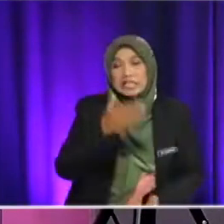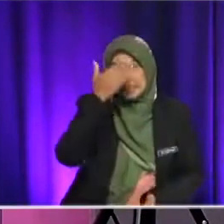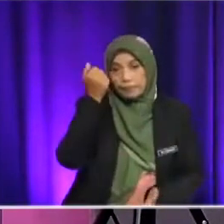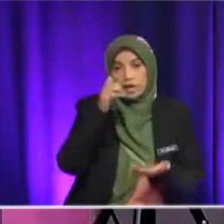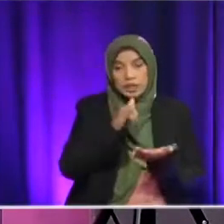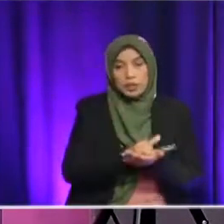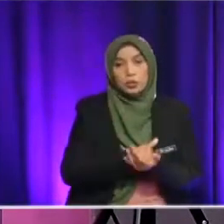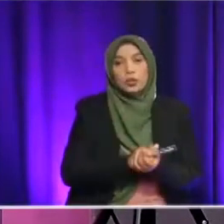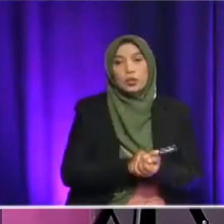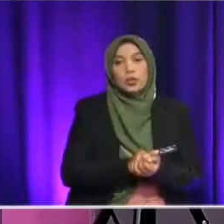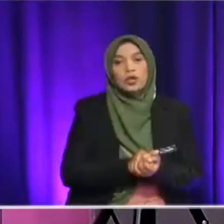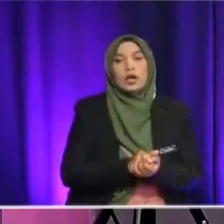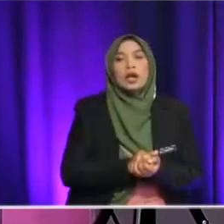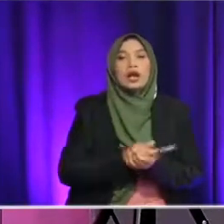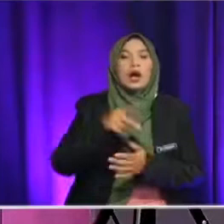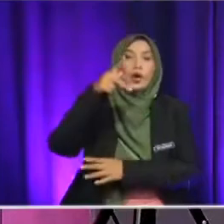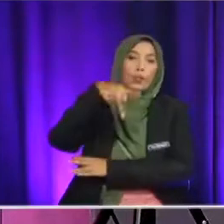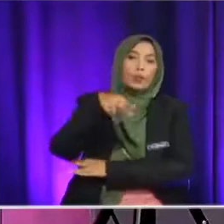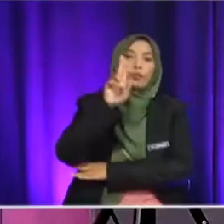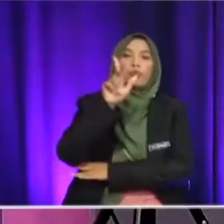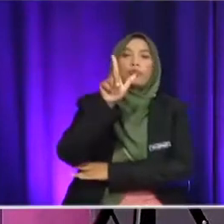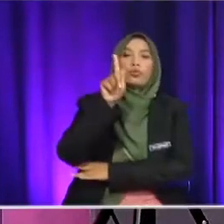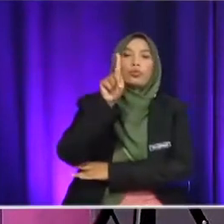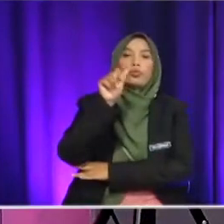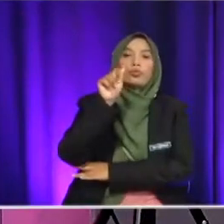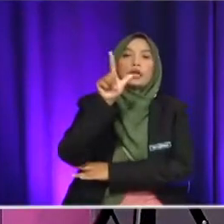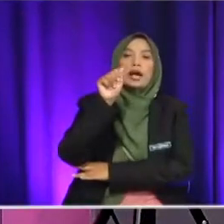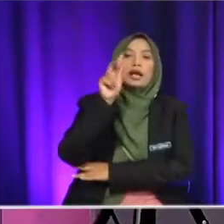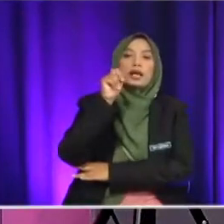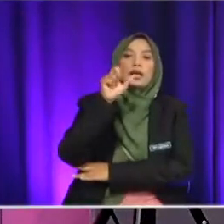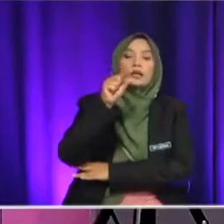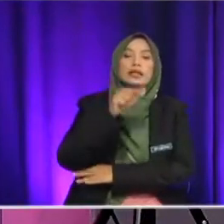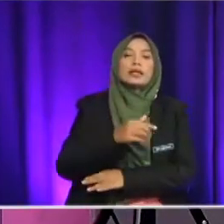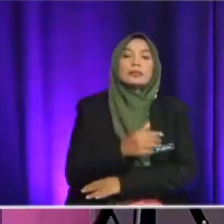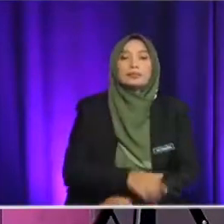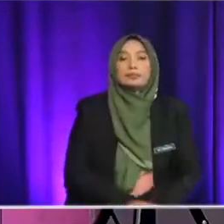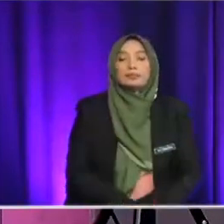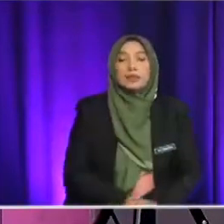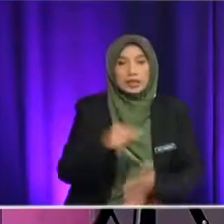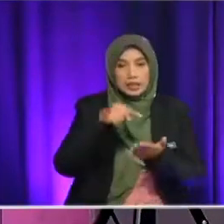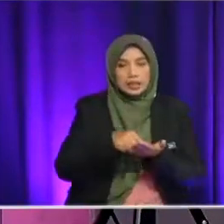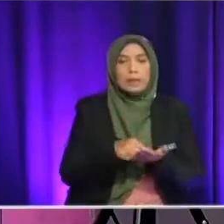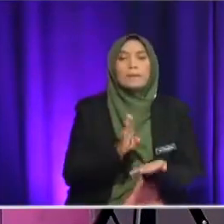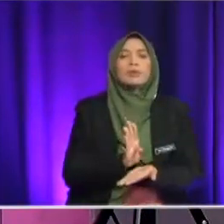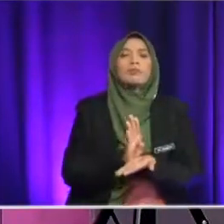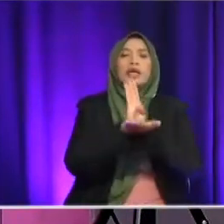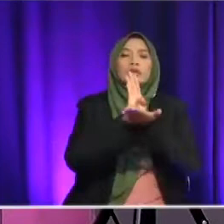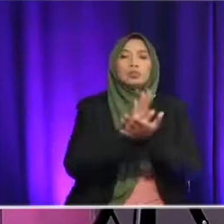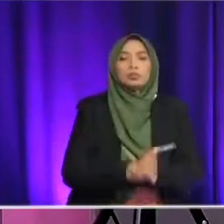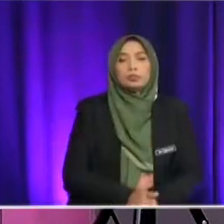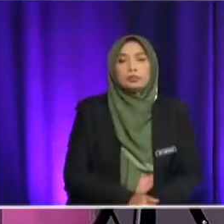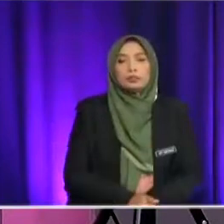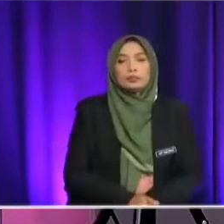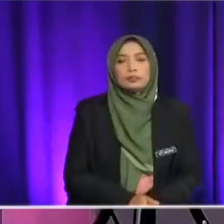itulah pukulan CJ ini sangat membantu. Langkah, di bawah ini inisiatif. Isi seterusnya